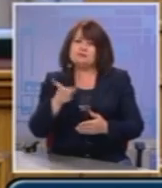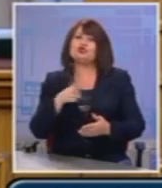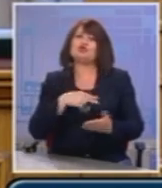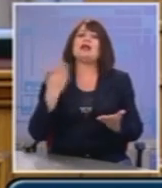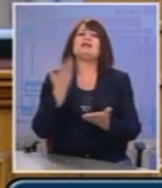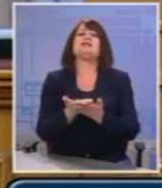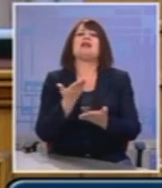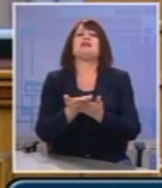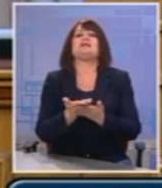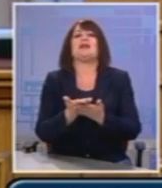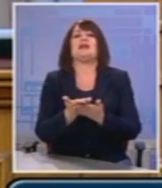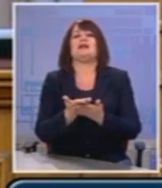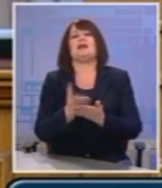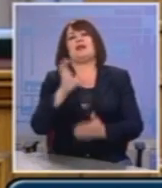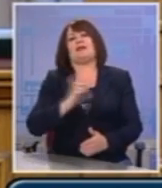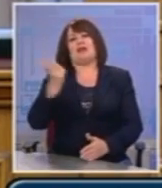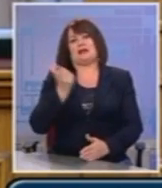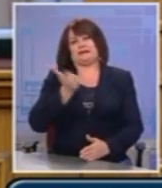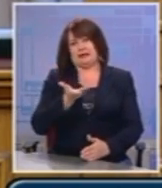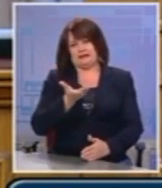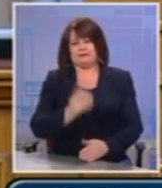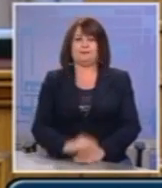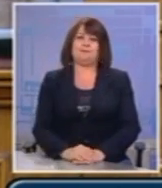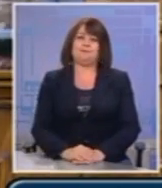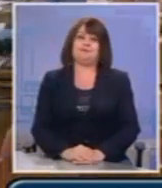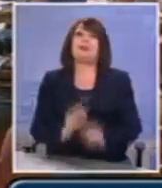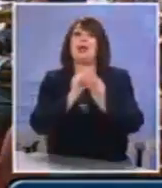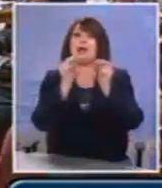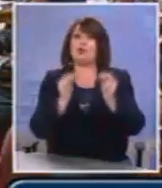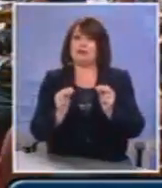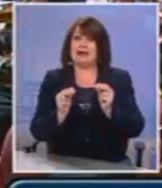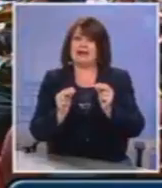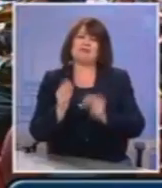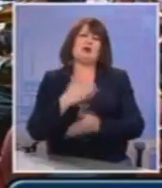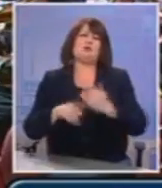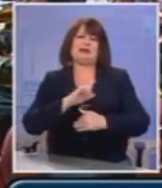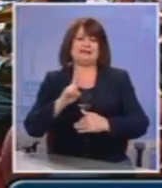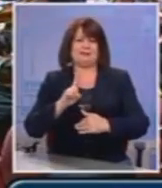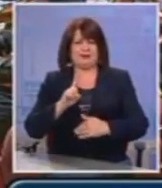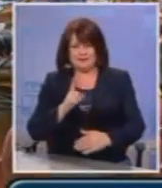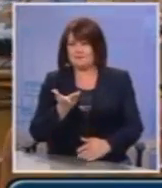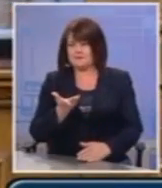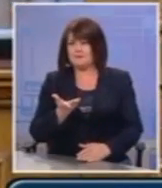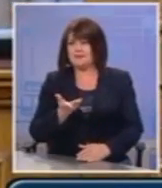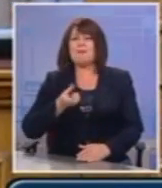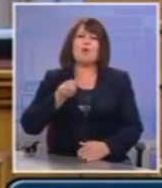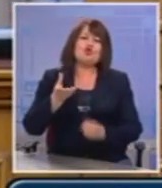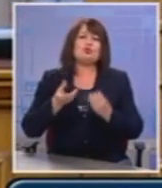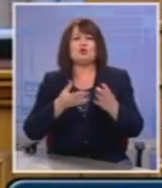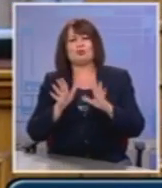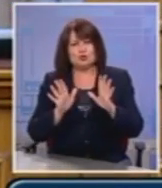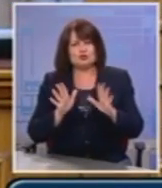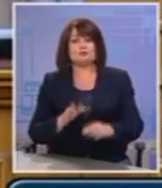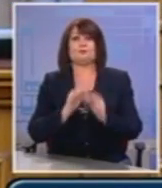αξιώσεις τις οποίες έχουνε σήμερα οι δανειστές συνεπώς για να κλείσω να μη σας κουράσω άλλο με αυτά τα ποσοτικά στοιχεία